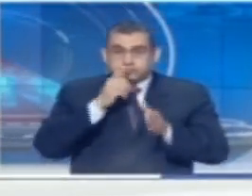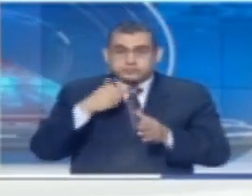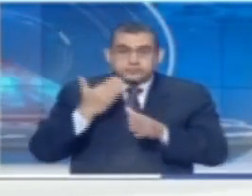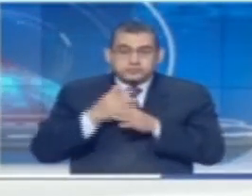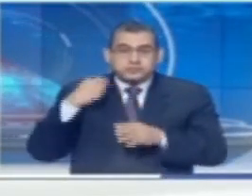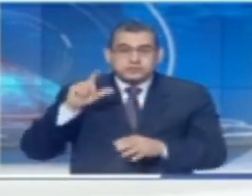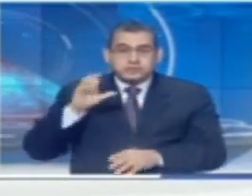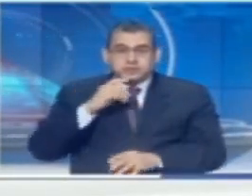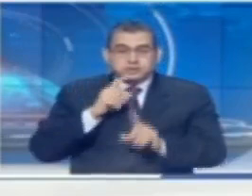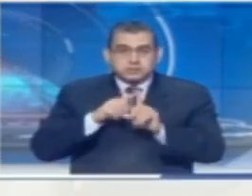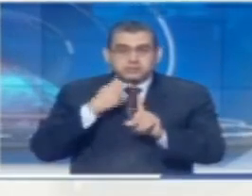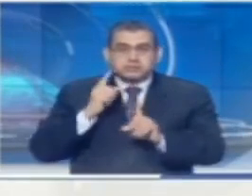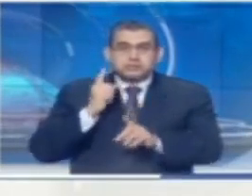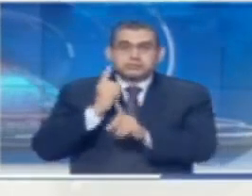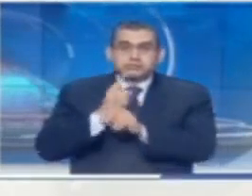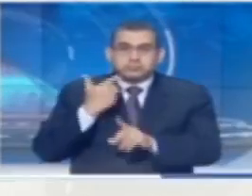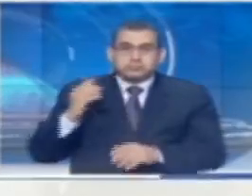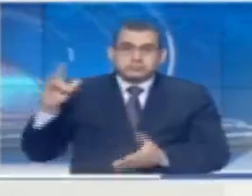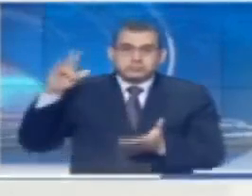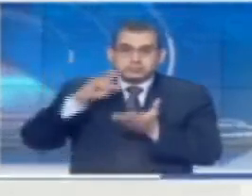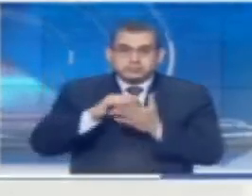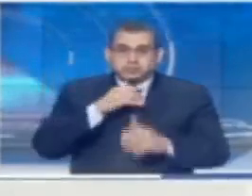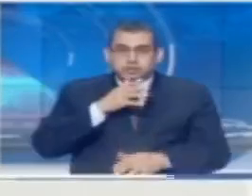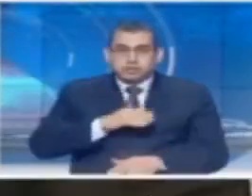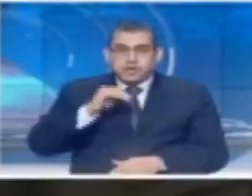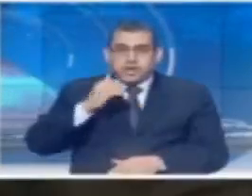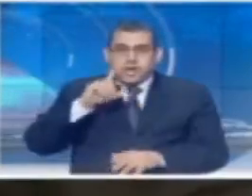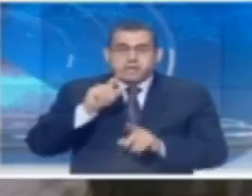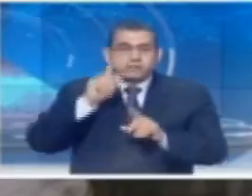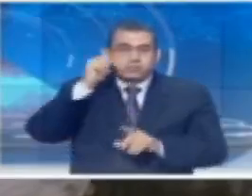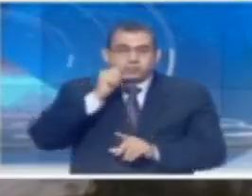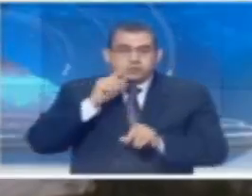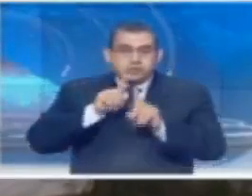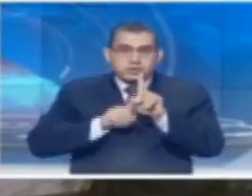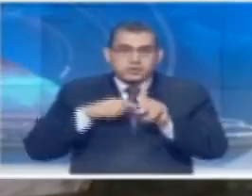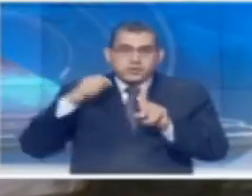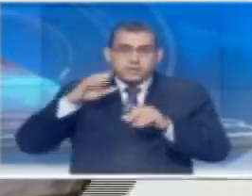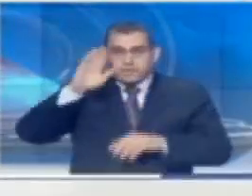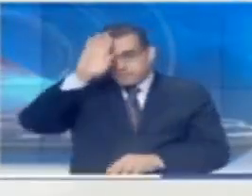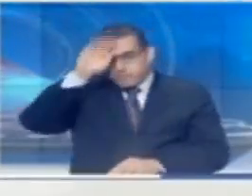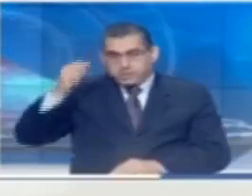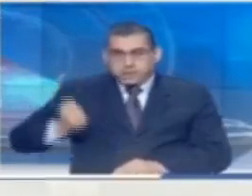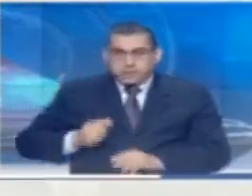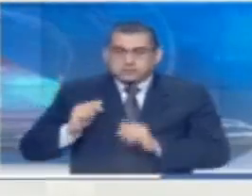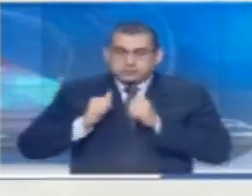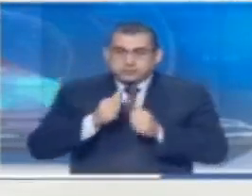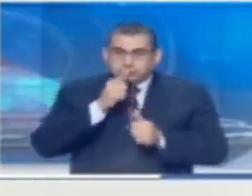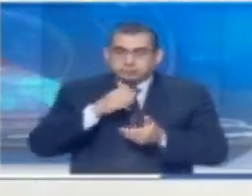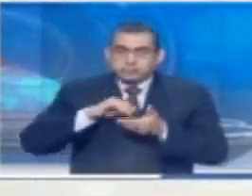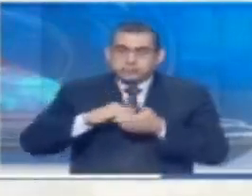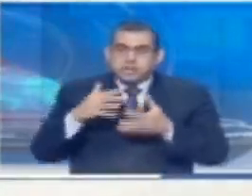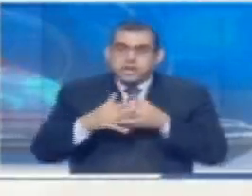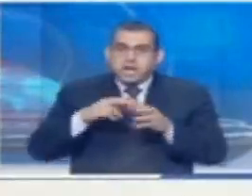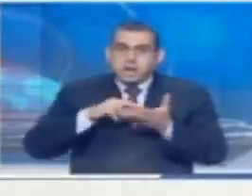خلال استقبال سيادتها الشيخة خالد بن أحمد مستشار ملك البحرين للشؤون الدبلوماسية، حيث تناول اللقاء سبل تعزيز العلاقات